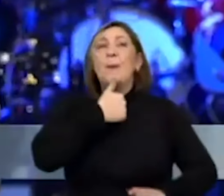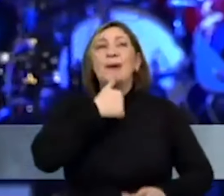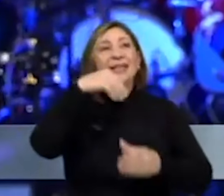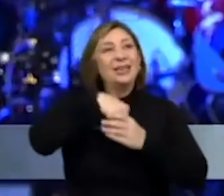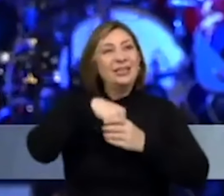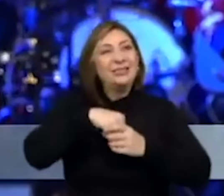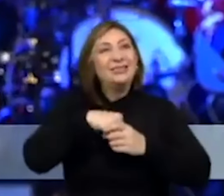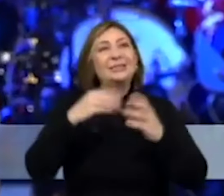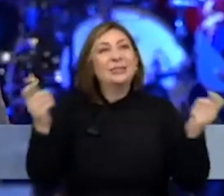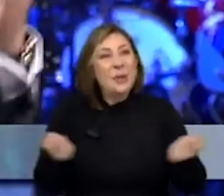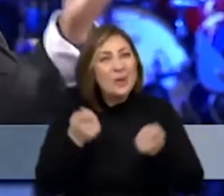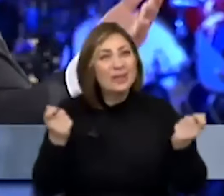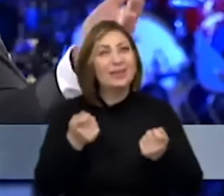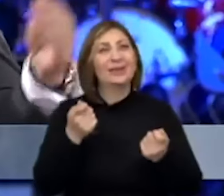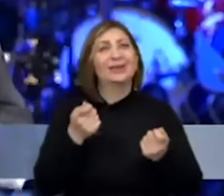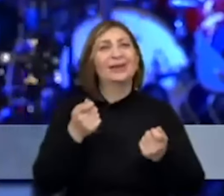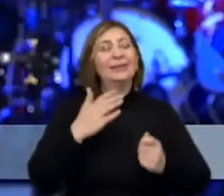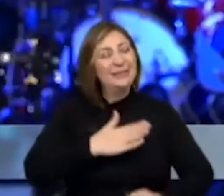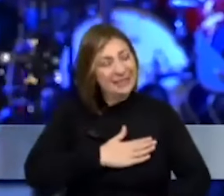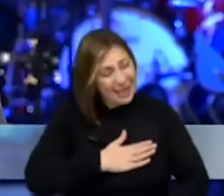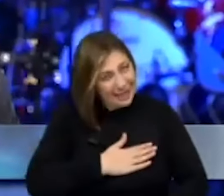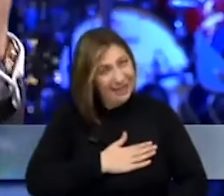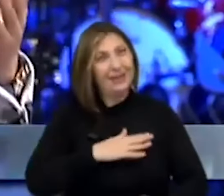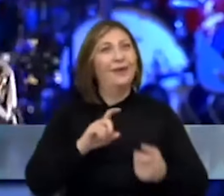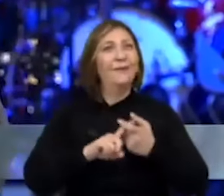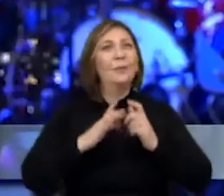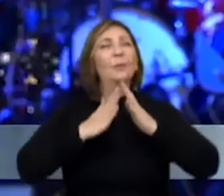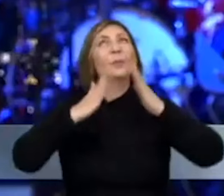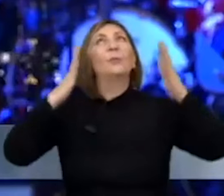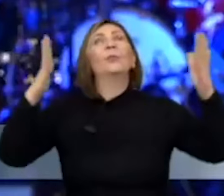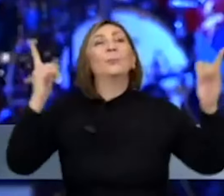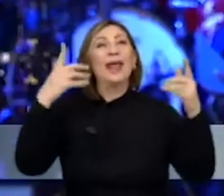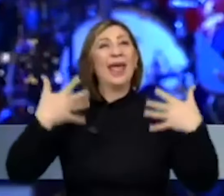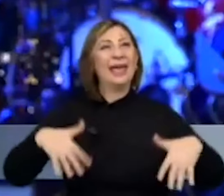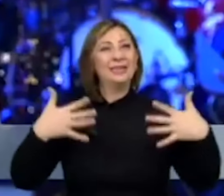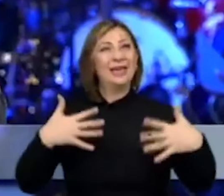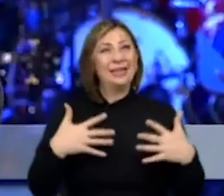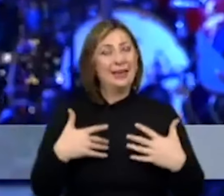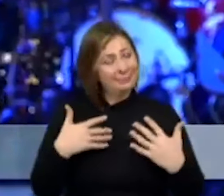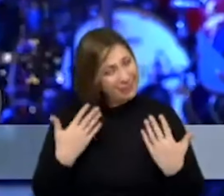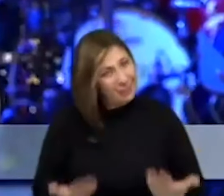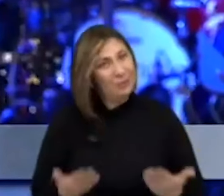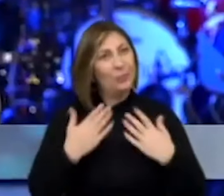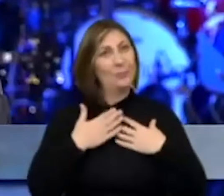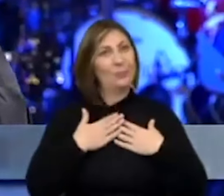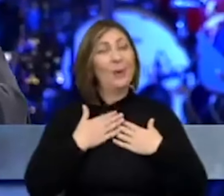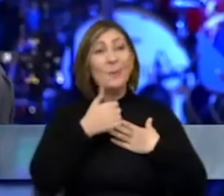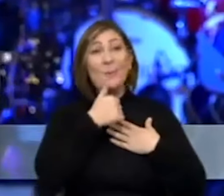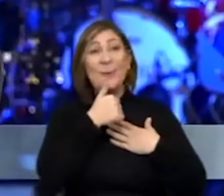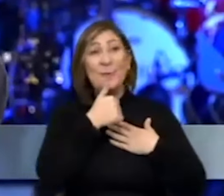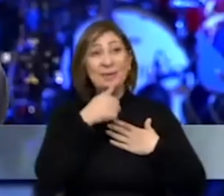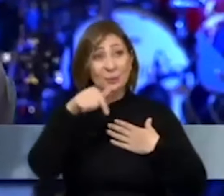Babanla ilgili olarak da çabanı saygıyla ve büyük bir heyecanla karşıladım. Şimdi